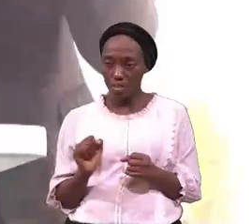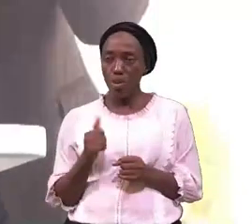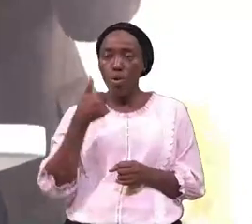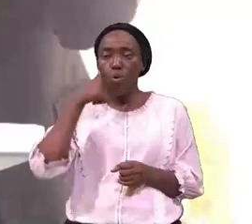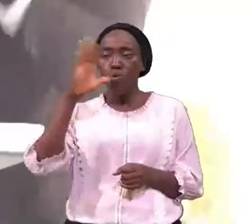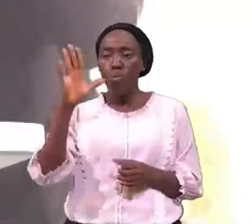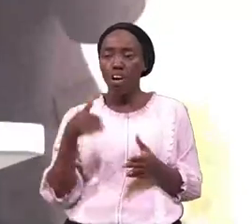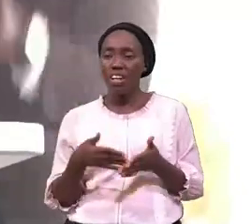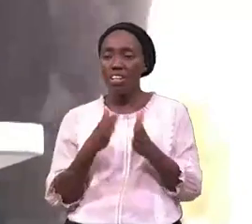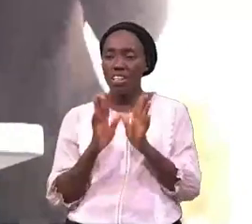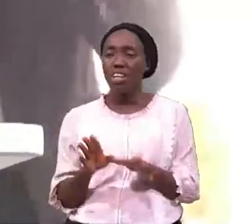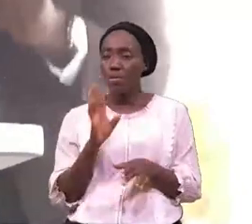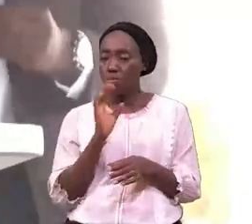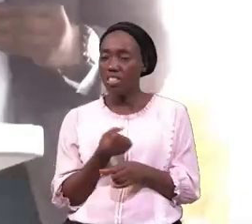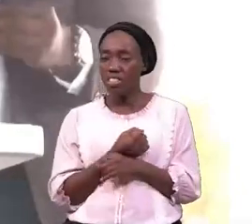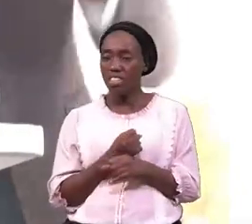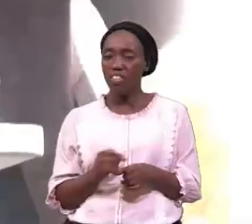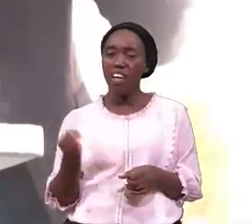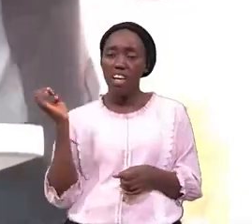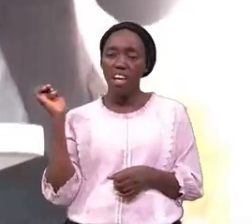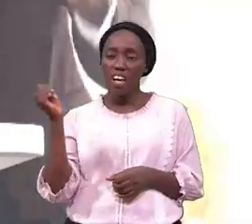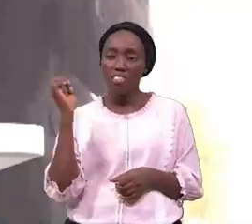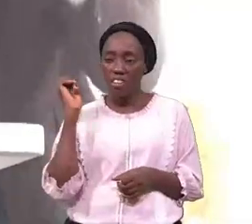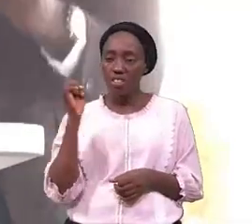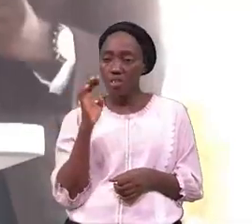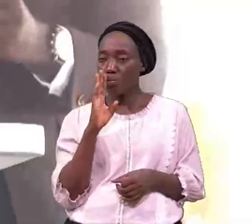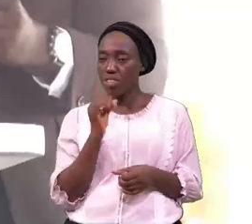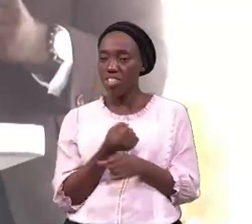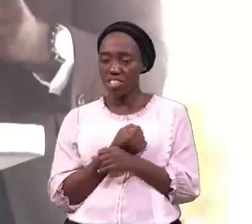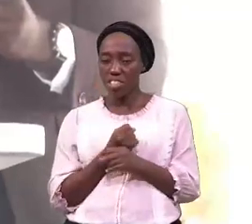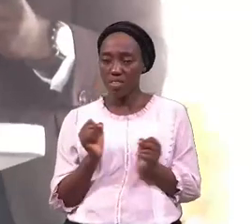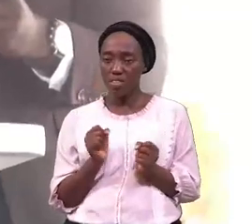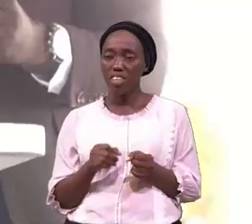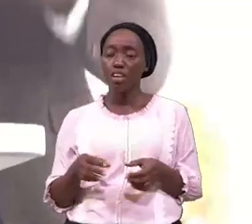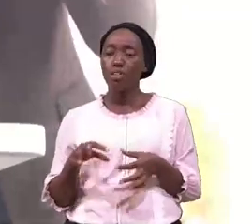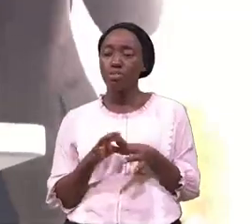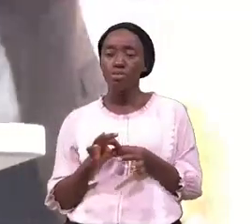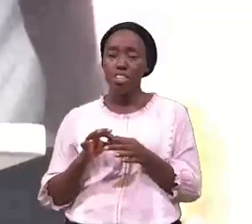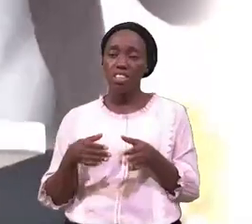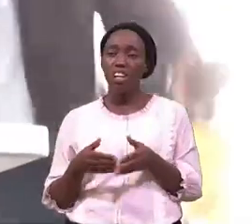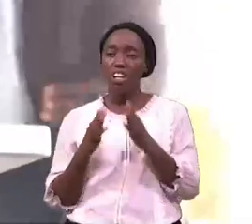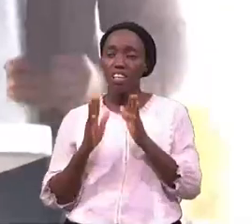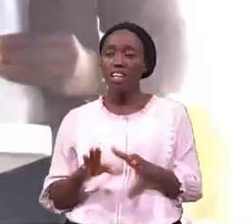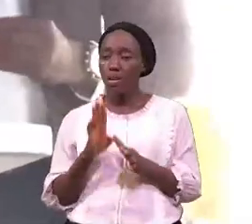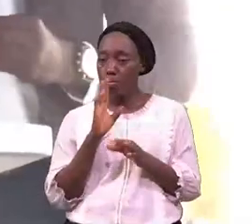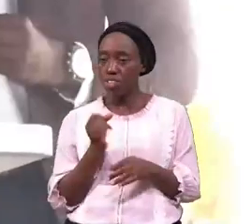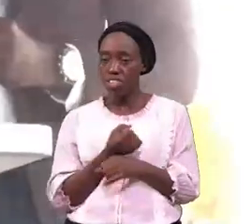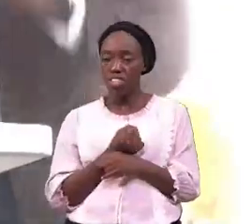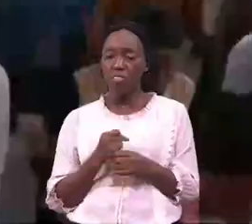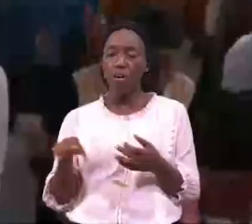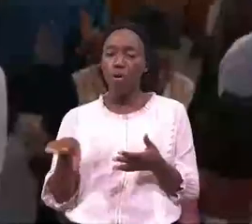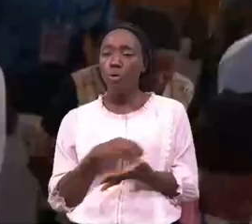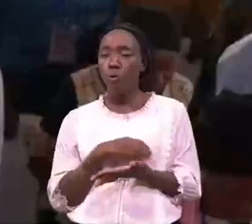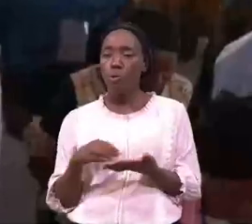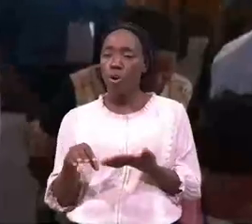Dirigeant des femmes, sois sauvé. Évangéliste, sois sauvé. Dirigeant de l'unité, sois sauvé. Maître de la